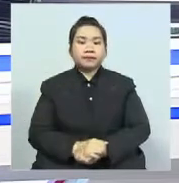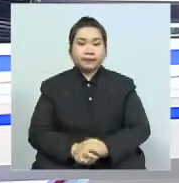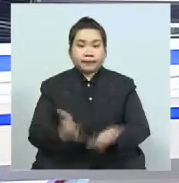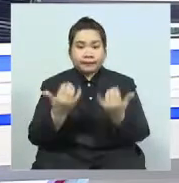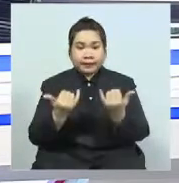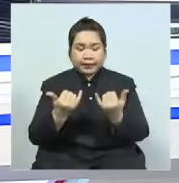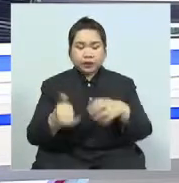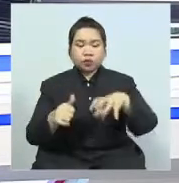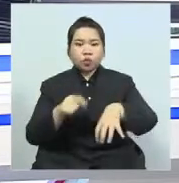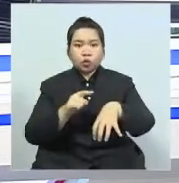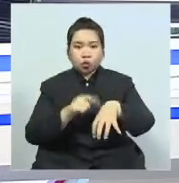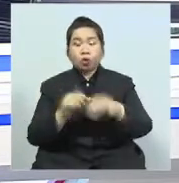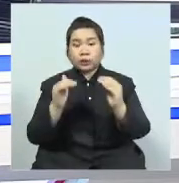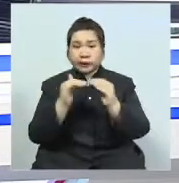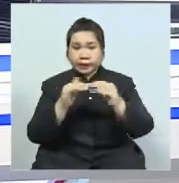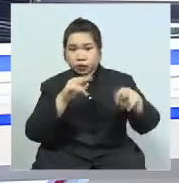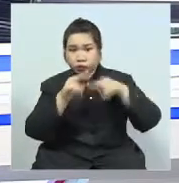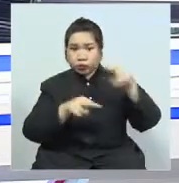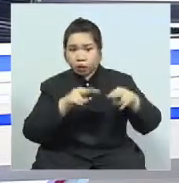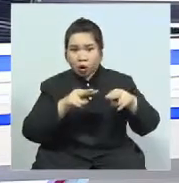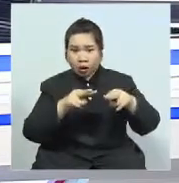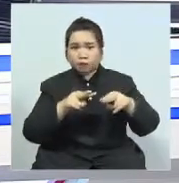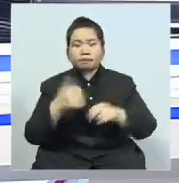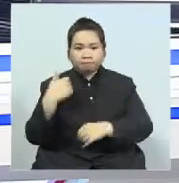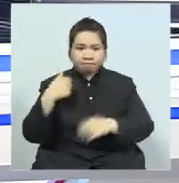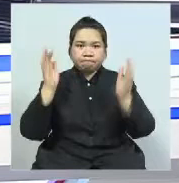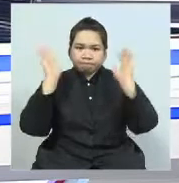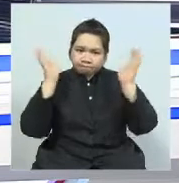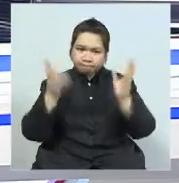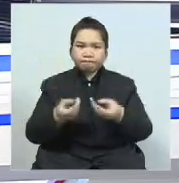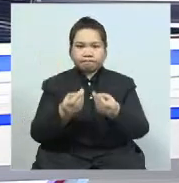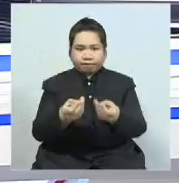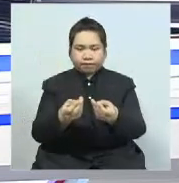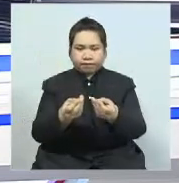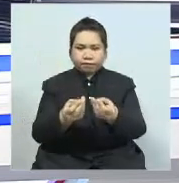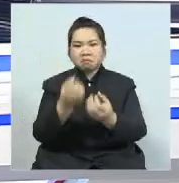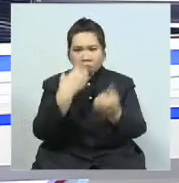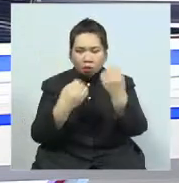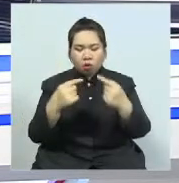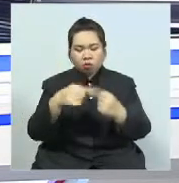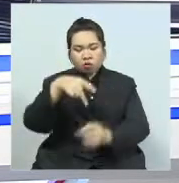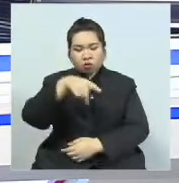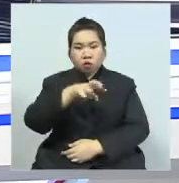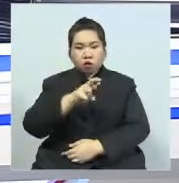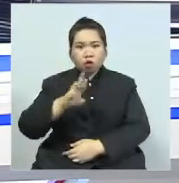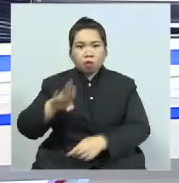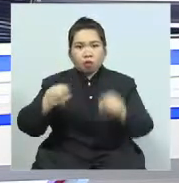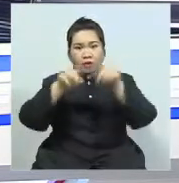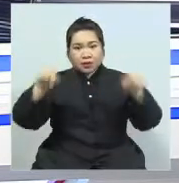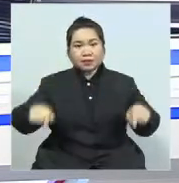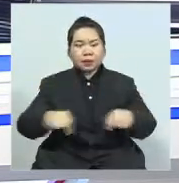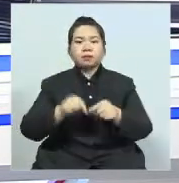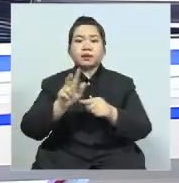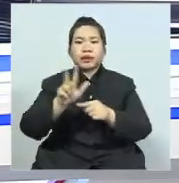ล่าสุดทางกรมคุ้มครองสิทธิและเสรีภาพนะคะก็เปิดวีทีค่ะเพื่อที่จะรับฟังความคิดเห็นในร่างพรบคู่ชีวิตฉบับที่3น